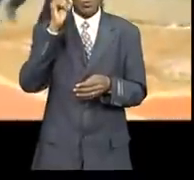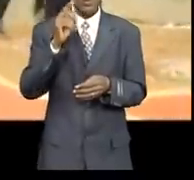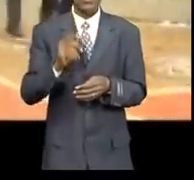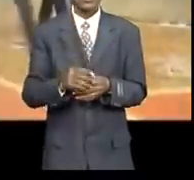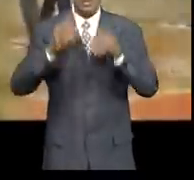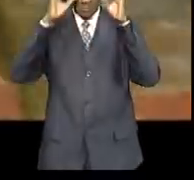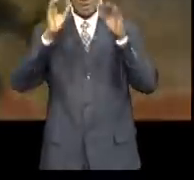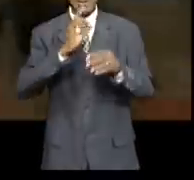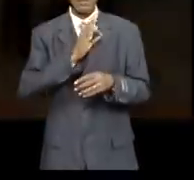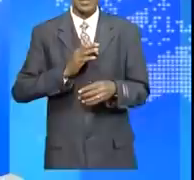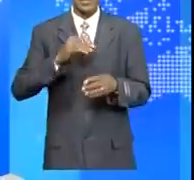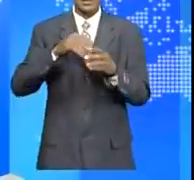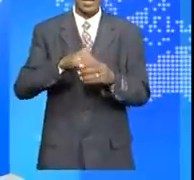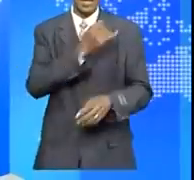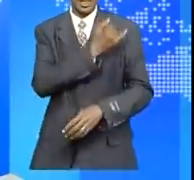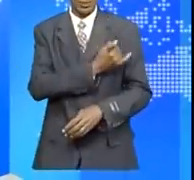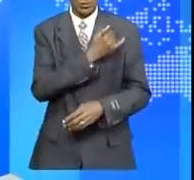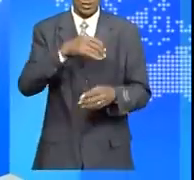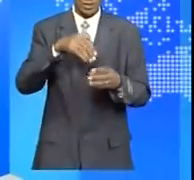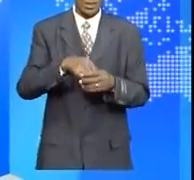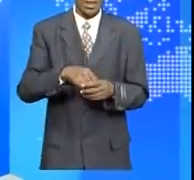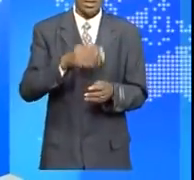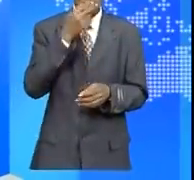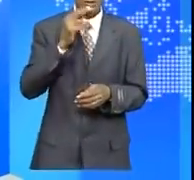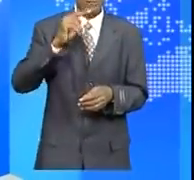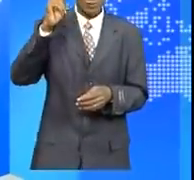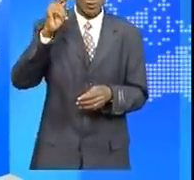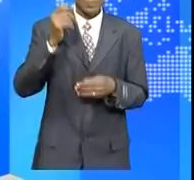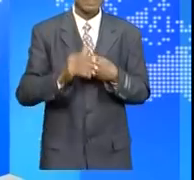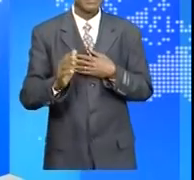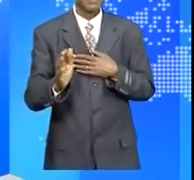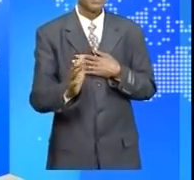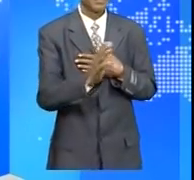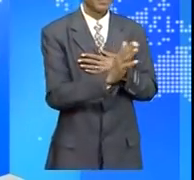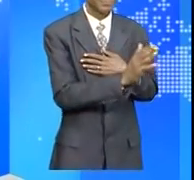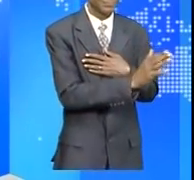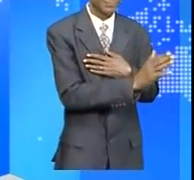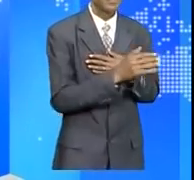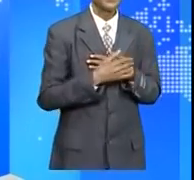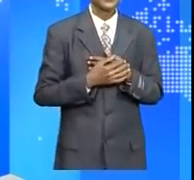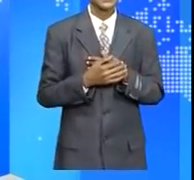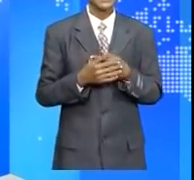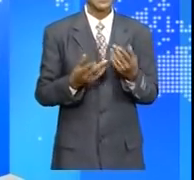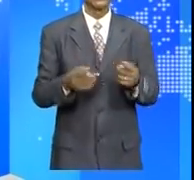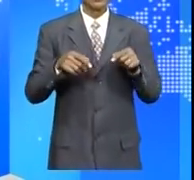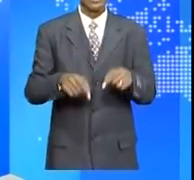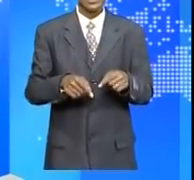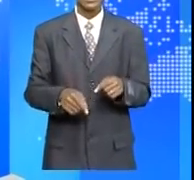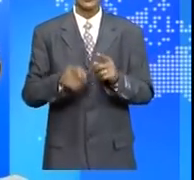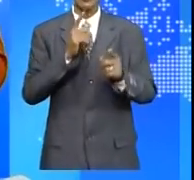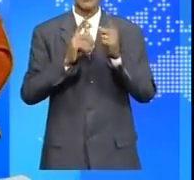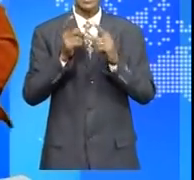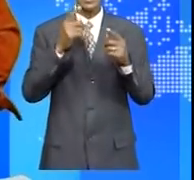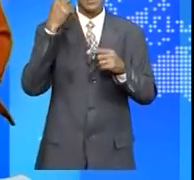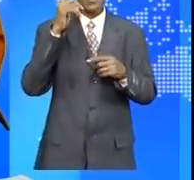dans le Nord Kivu. Et dans le Bénin voisin, le partenaire de l'Office national de produits agricoles du Congo sont